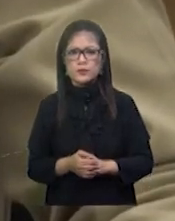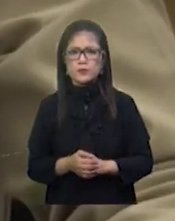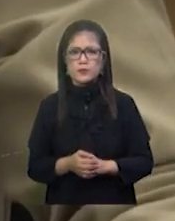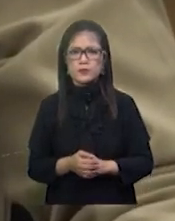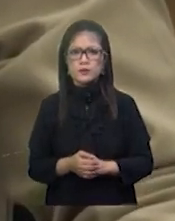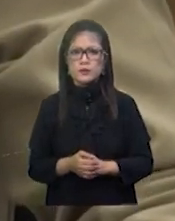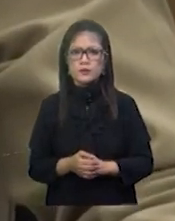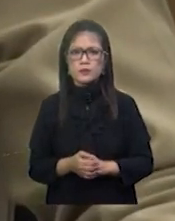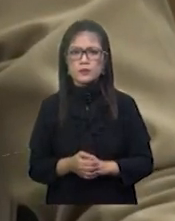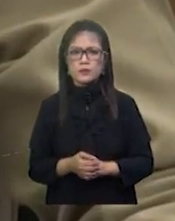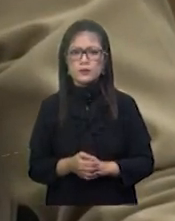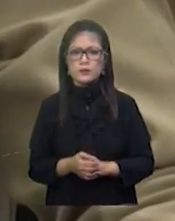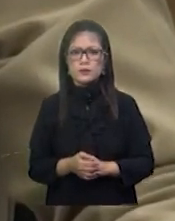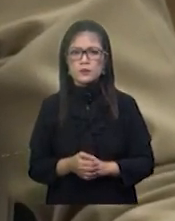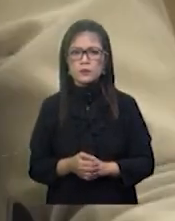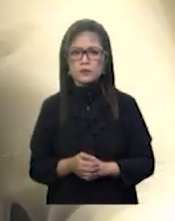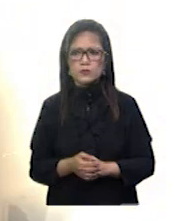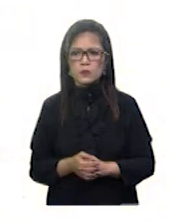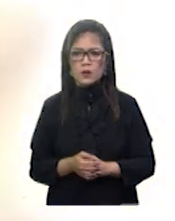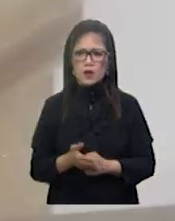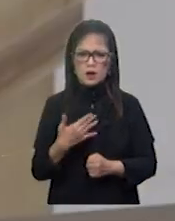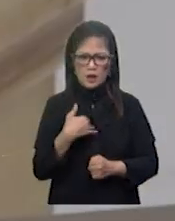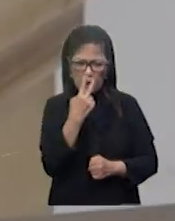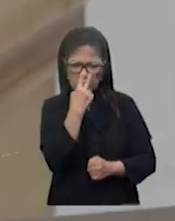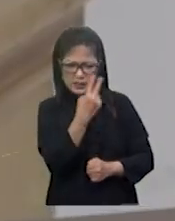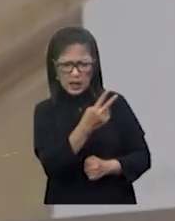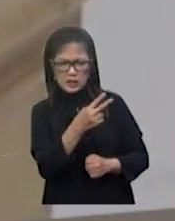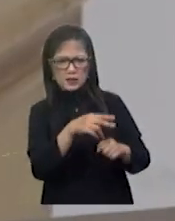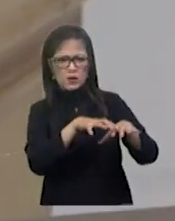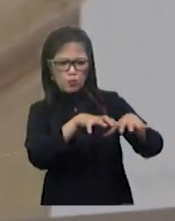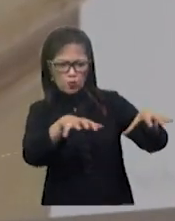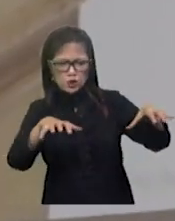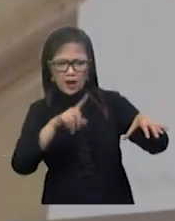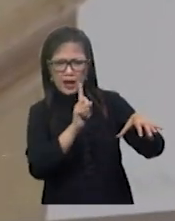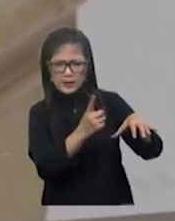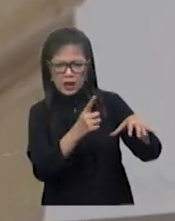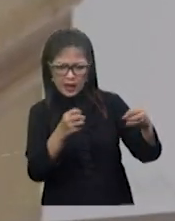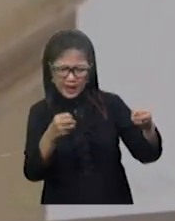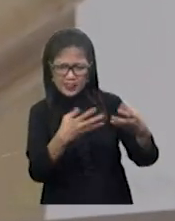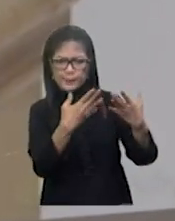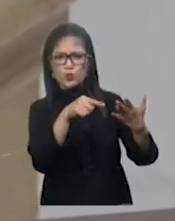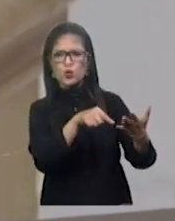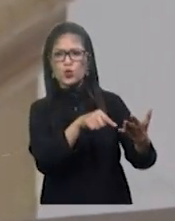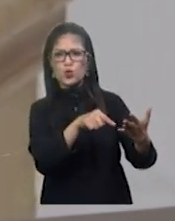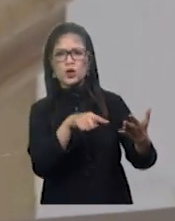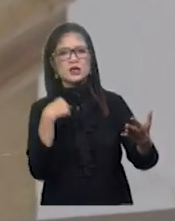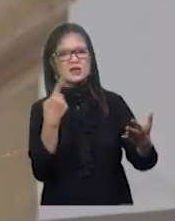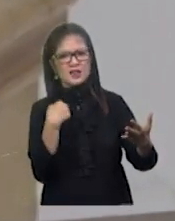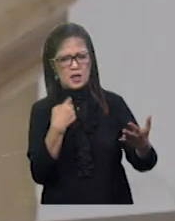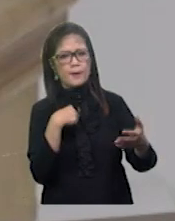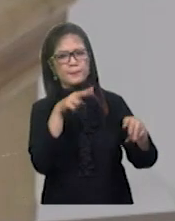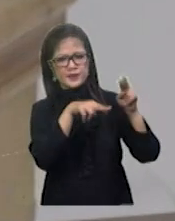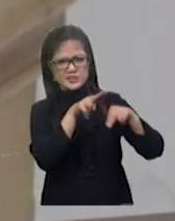temukan terdapat minyak kita di gudangnya. Dan dengan adanya temuan ini dari sidak, maka kita akan dalami lagi, Pak,